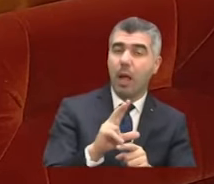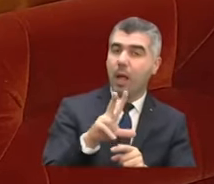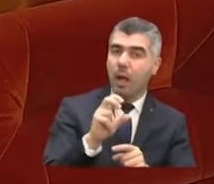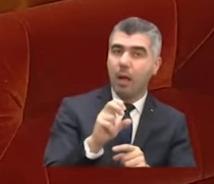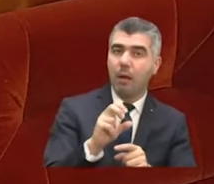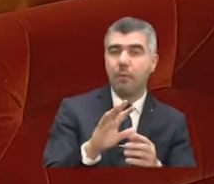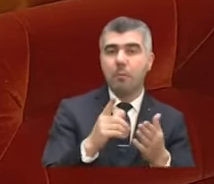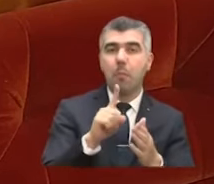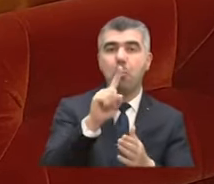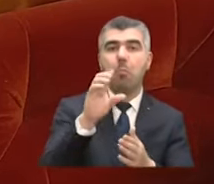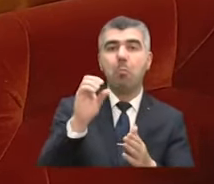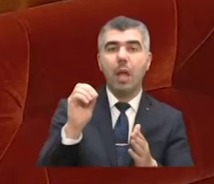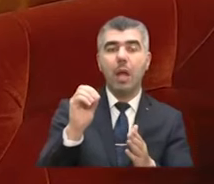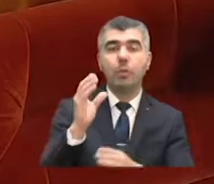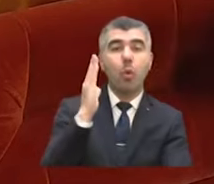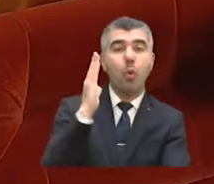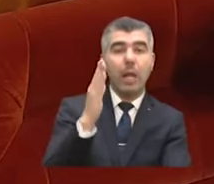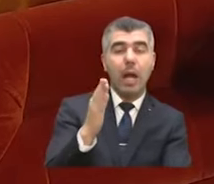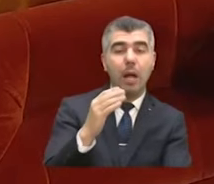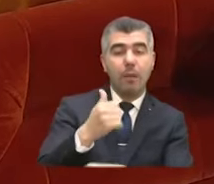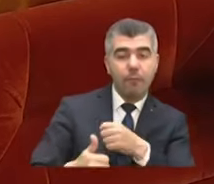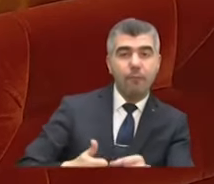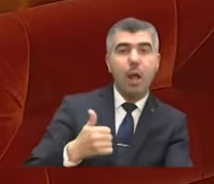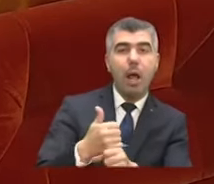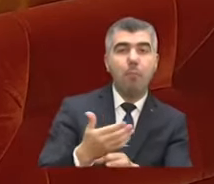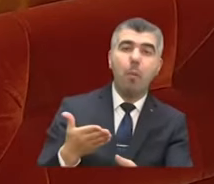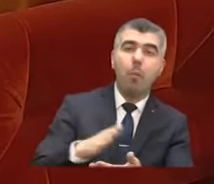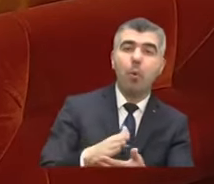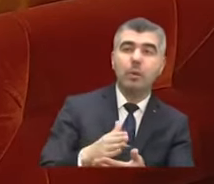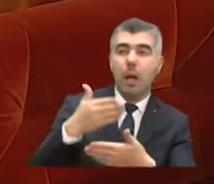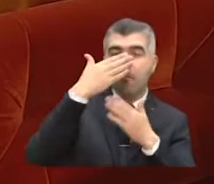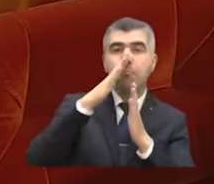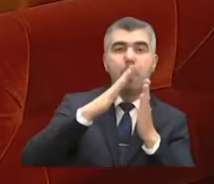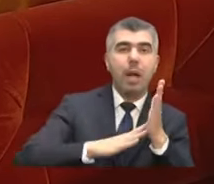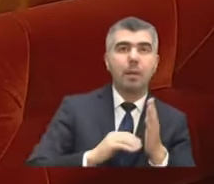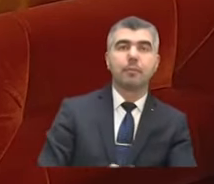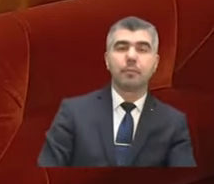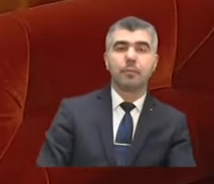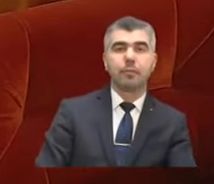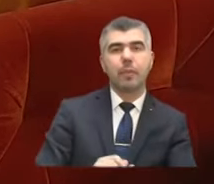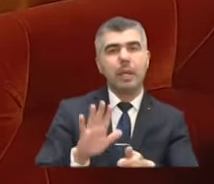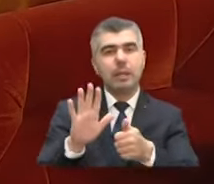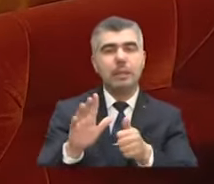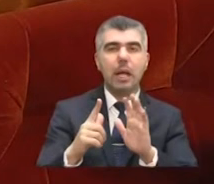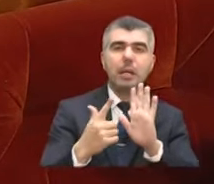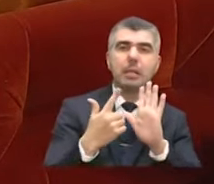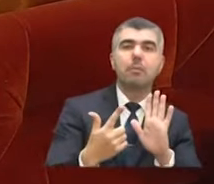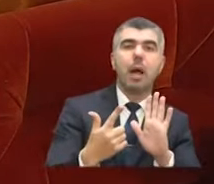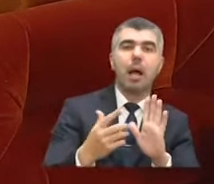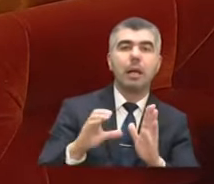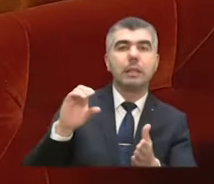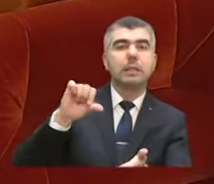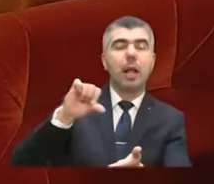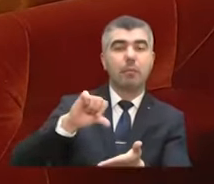واحد 100 هكتار في العام الموتى المغاربه، وهاد 100 هكتار معناه خاصكم 6 7 هكتار في العام في الدار البيضاء.